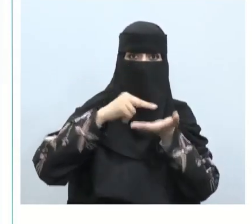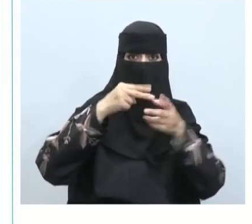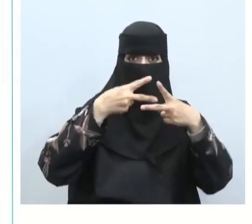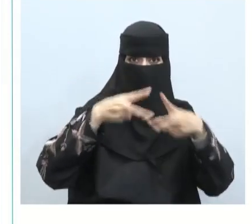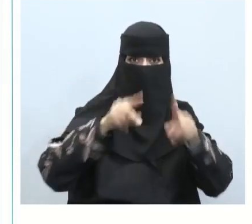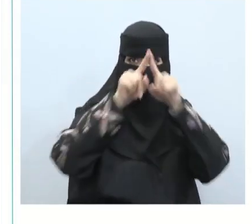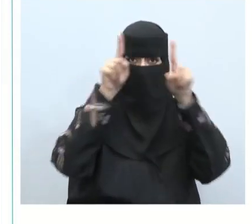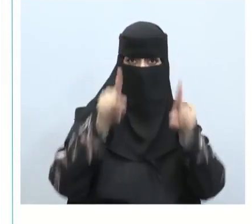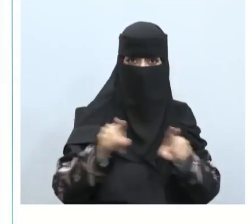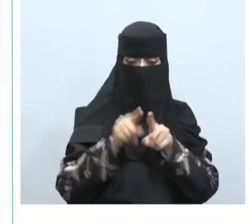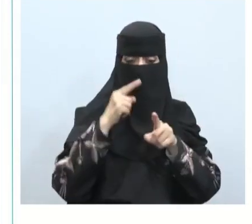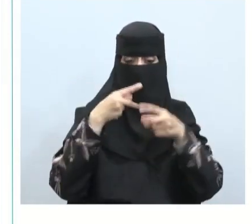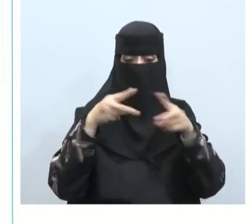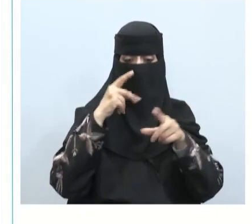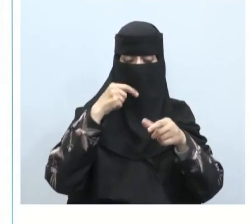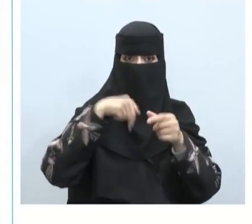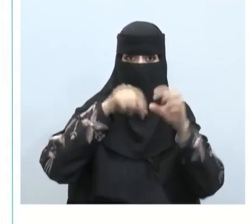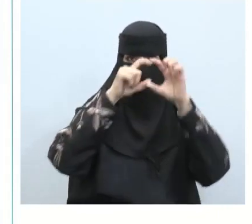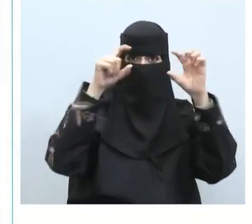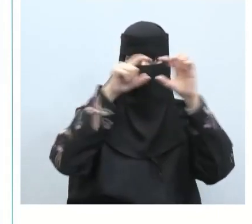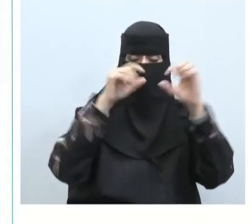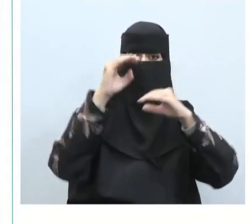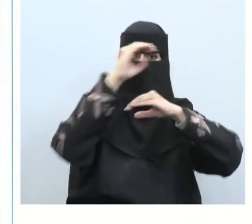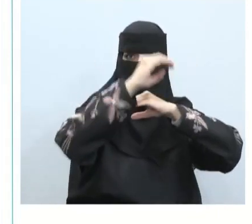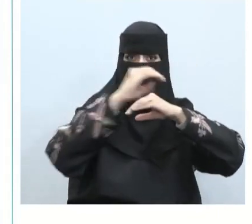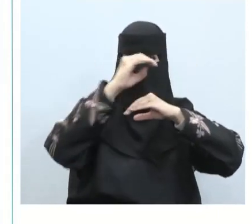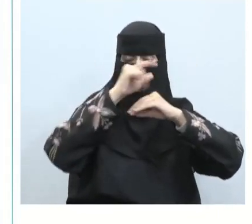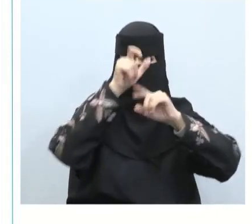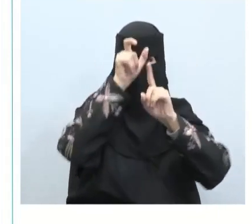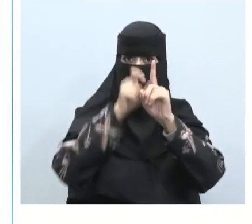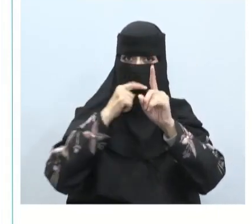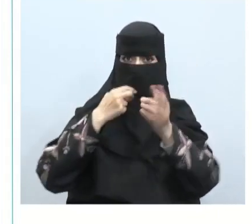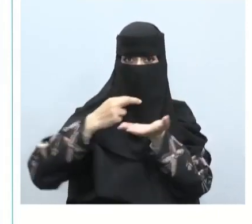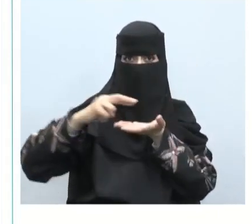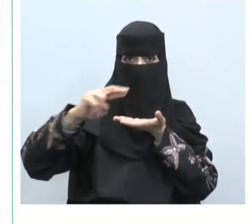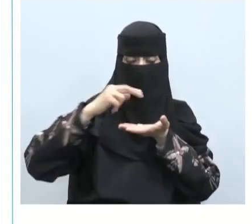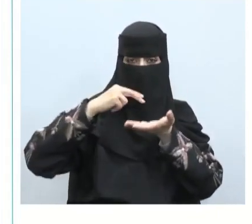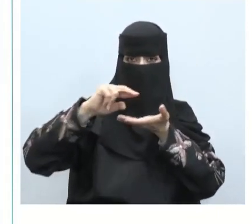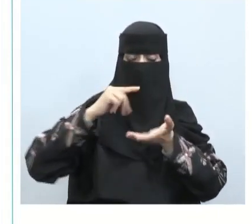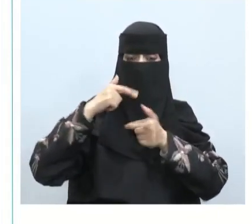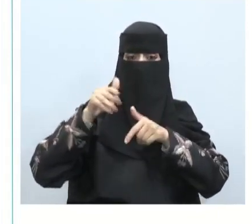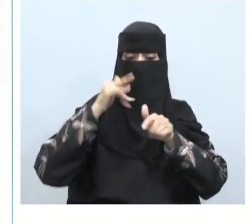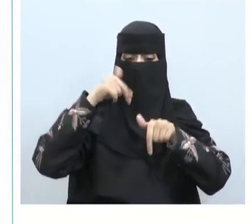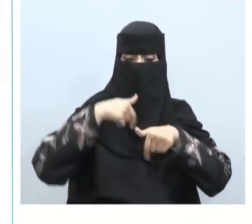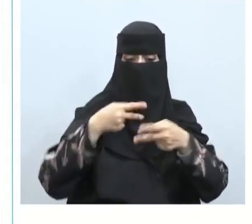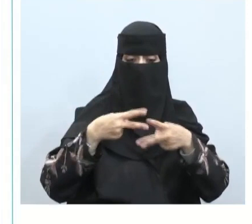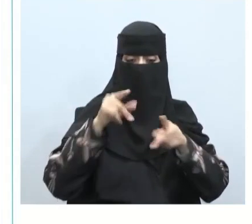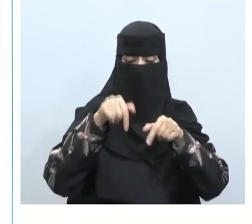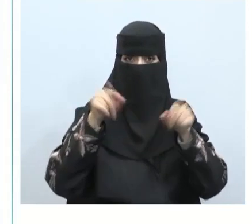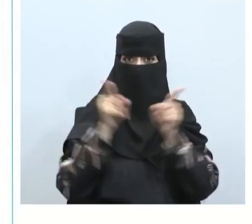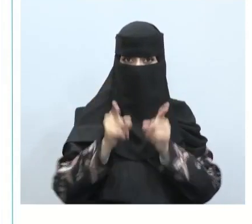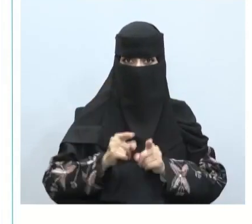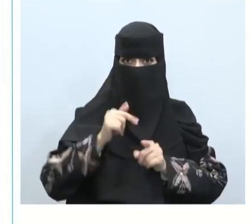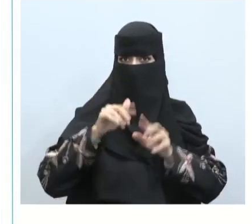نافذه المشاركه نضع البريد الالكتروني للاشخاص الذين نريد مشاركتهم نحدد